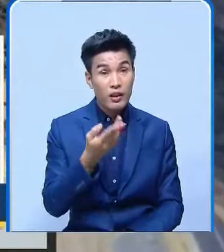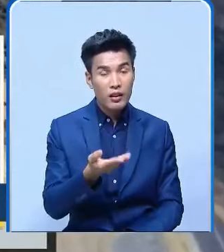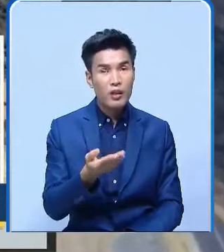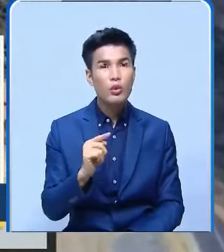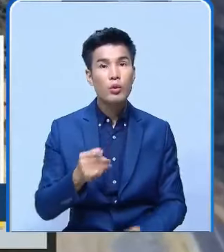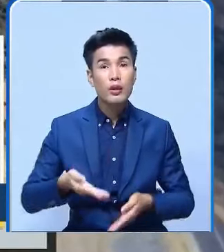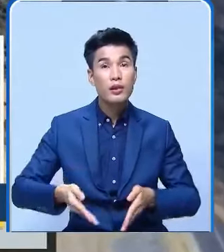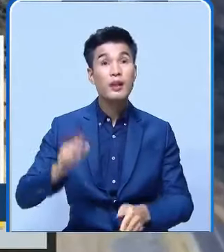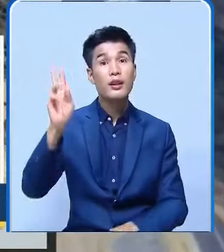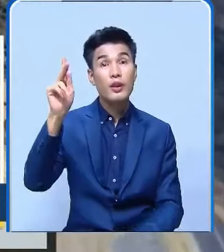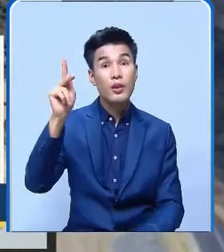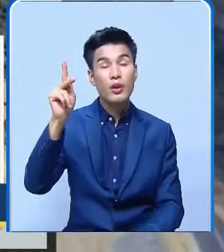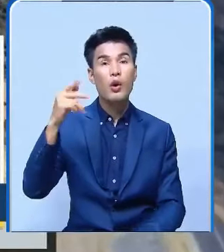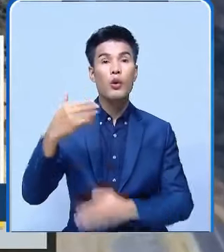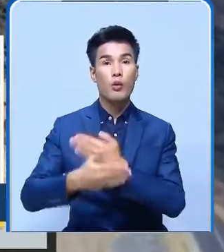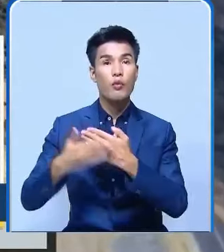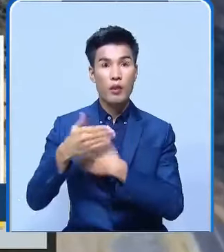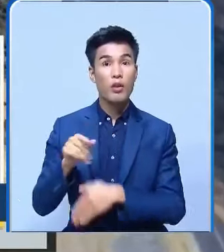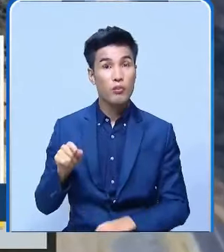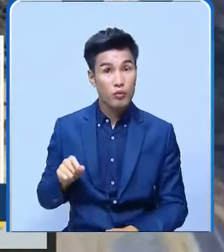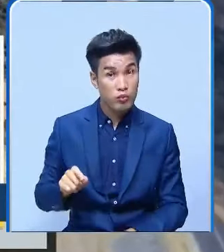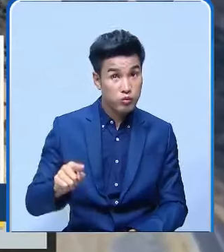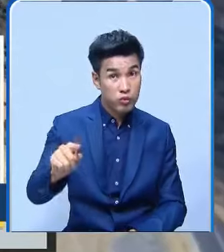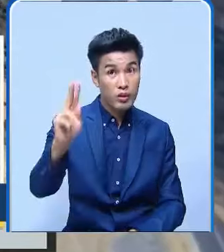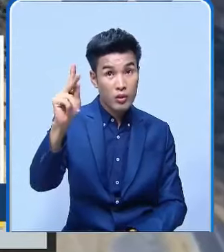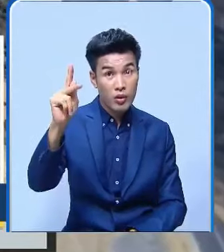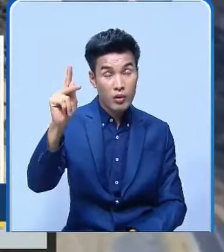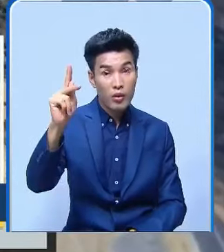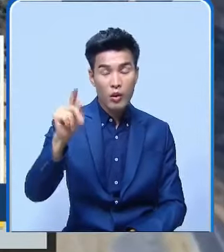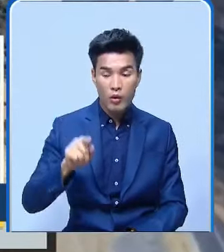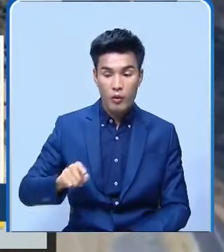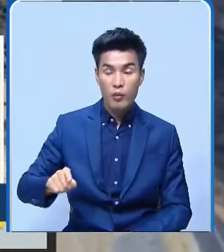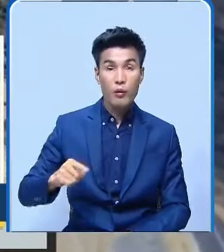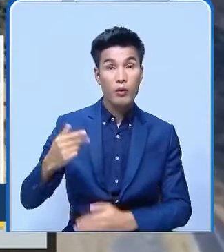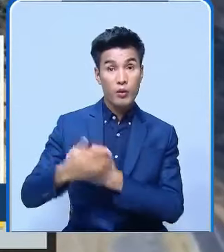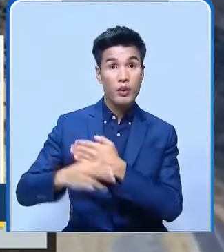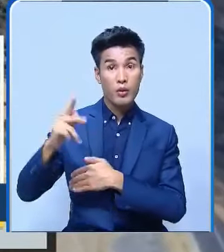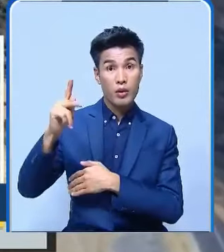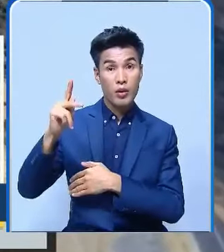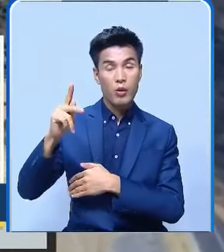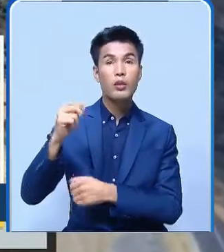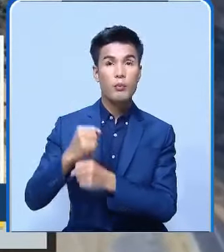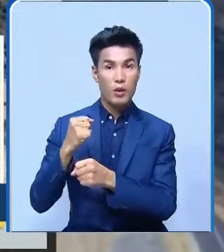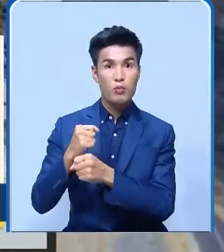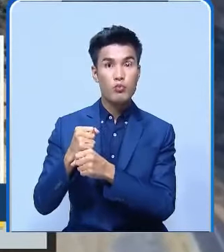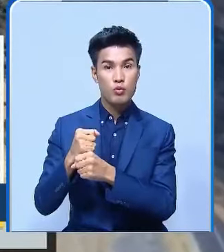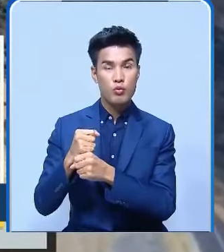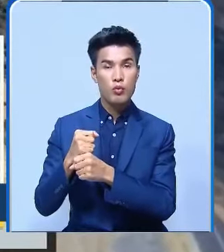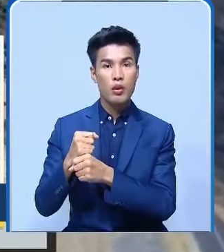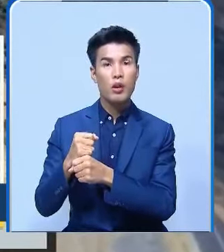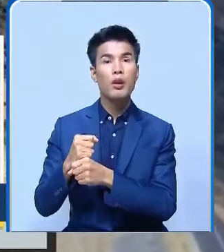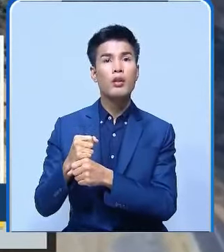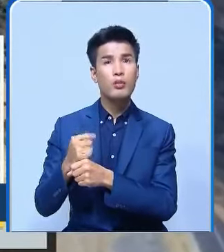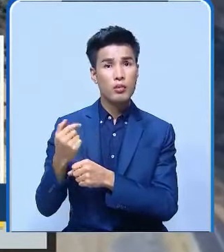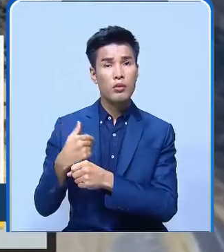สีเขียวเป็นแนวทางรถไฟนะคะสีเขียวขวามือเป็นแนวทางรถไฟอยู่ระหว่างการก่อสร้างเป็นทางตัดไม่